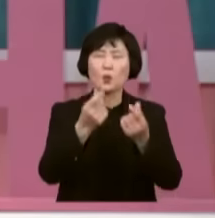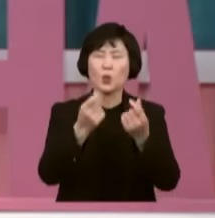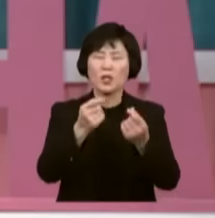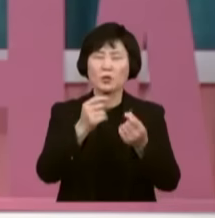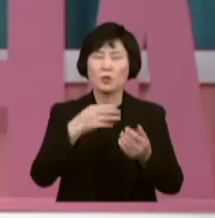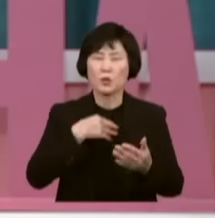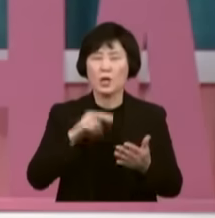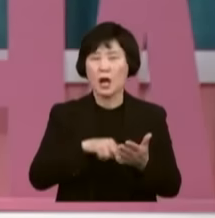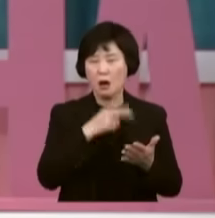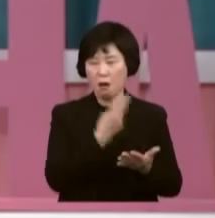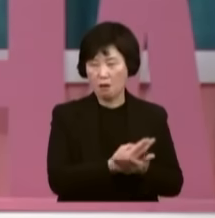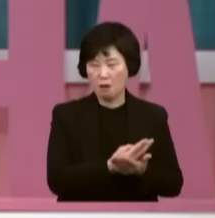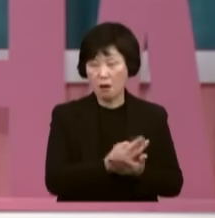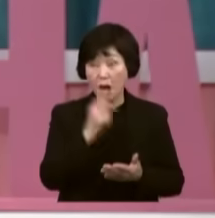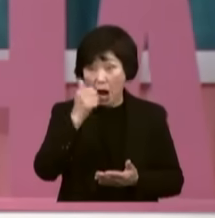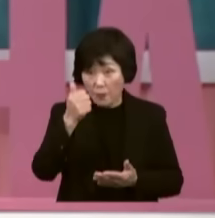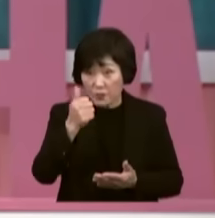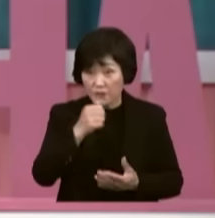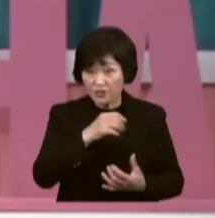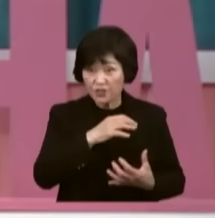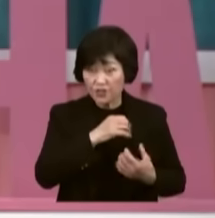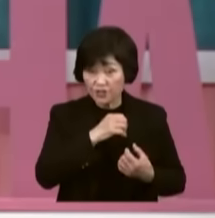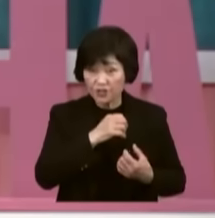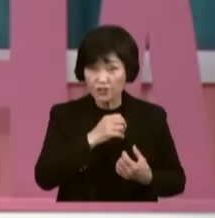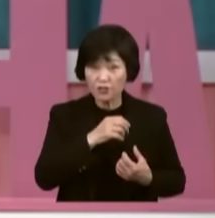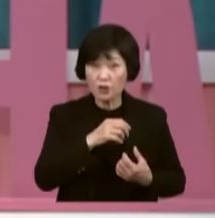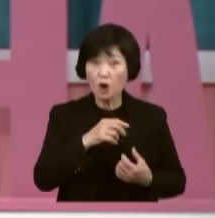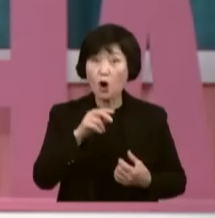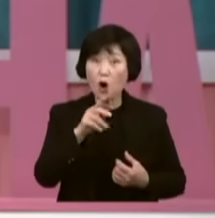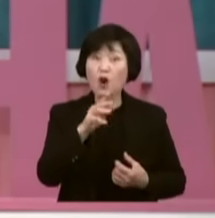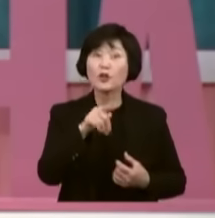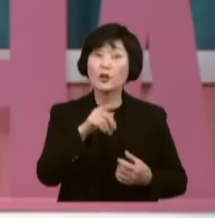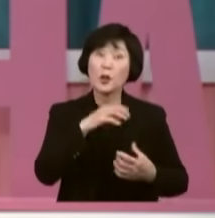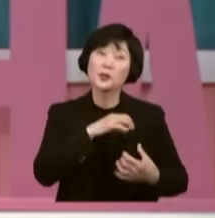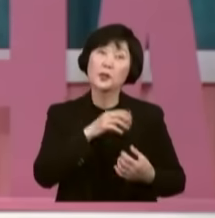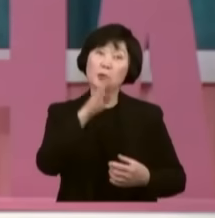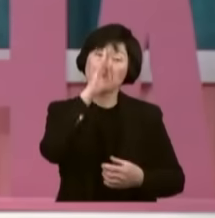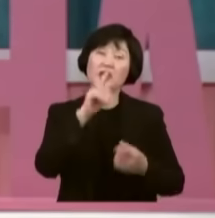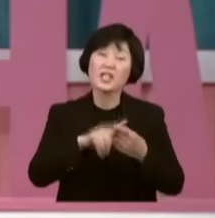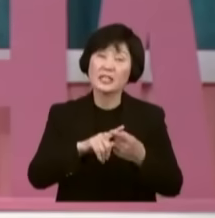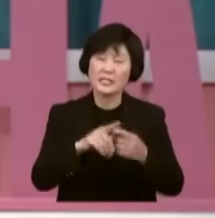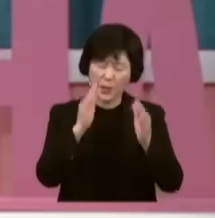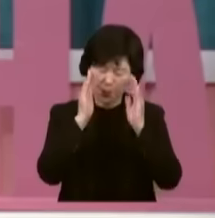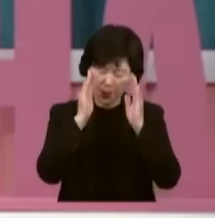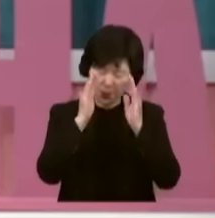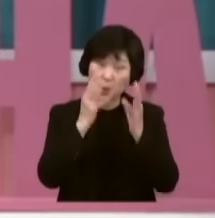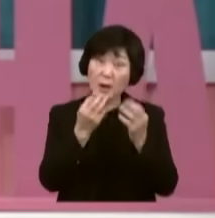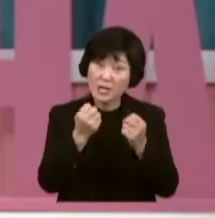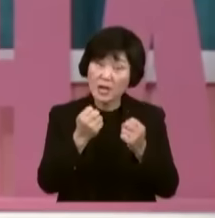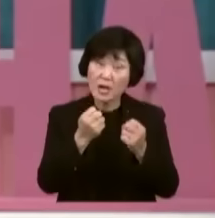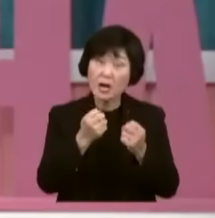그러니까 아버지가 심근경색으로 돌아가셨으니까 내가 그 심근경색이 뭔지 얼마나 공부를 했겠어. 그렇지. 인터넷 들어가고 막